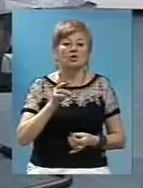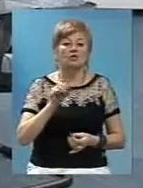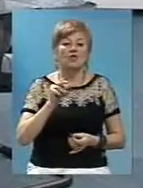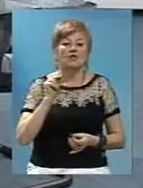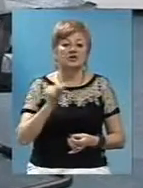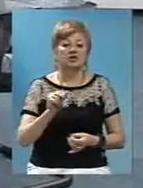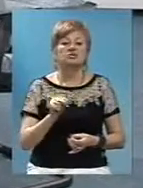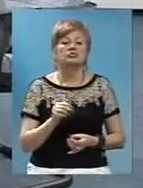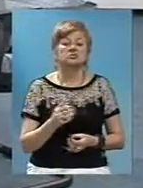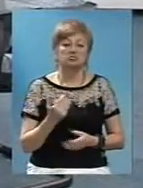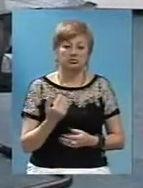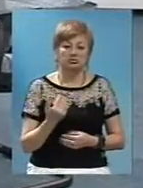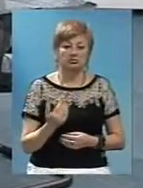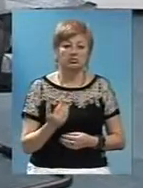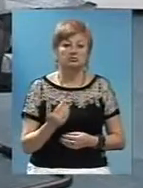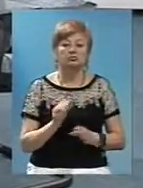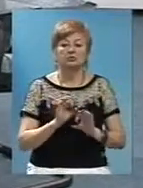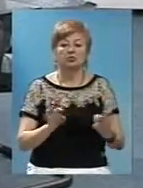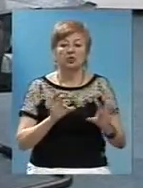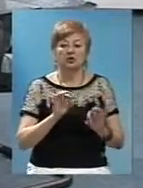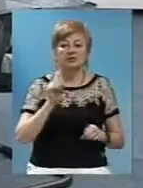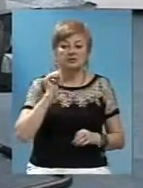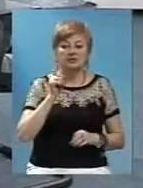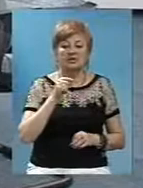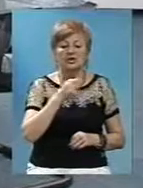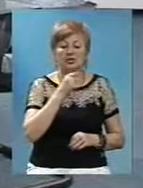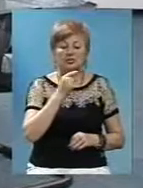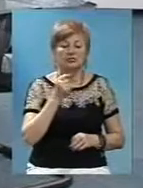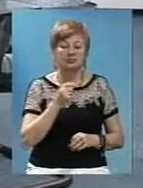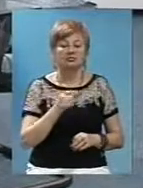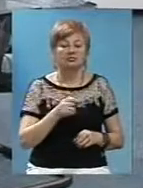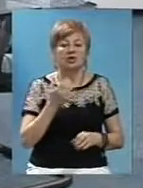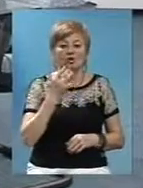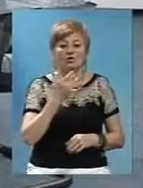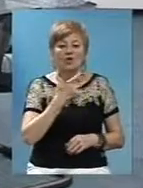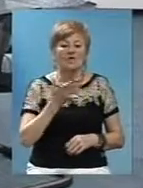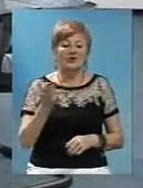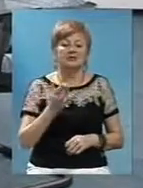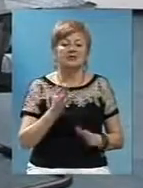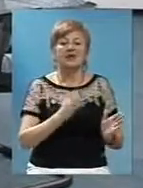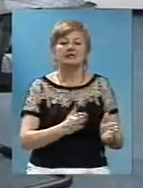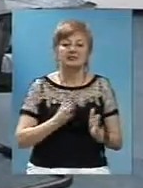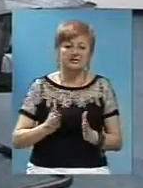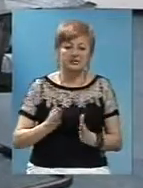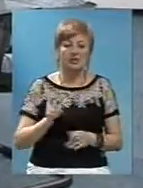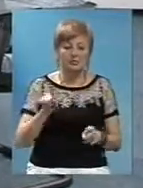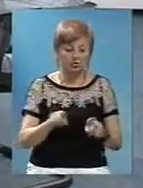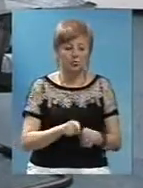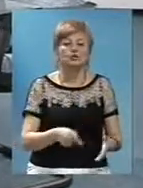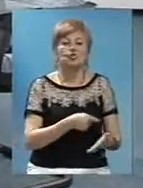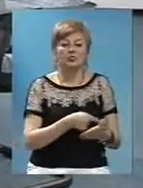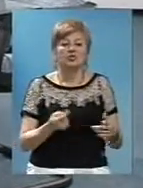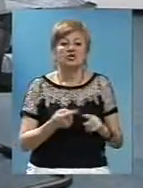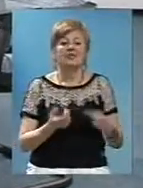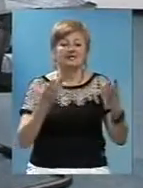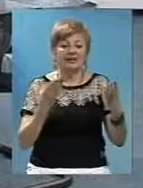Він в'язень таборів радянської системи. Він якраз перший рік перебування теж відзначав цей день,